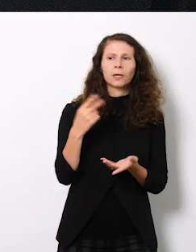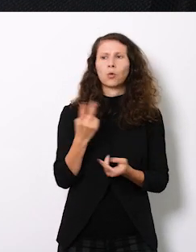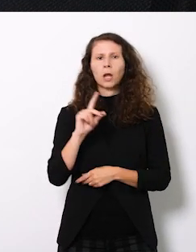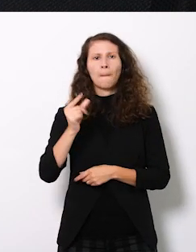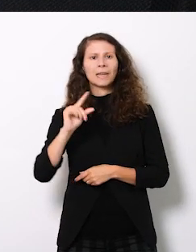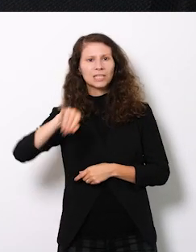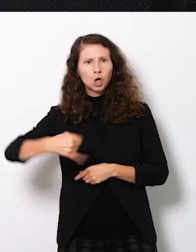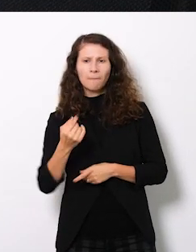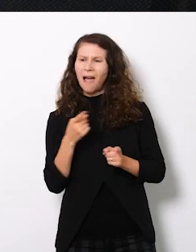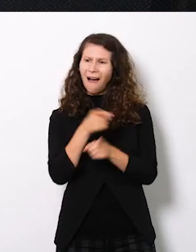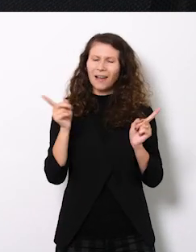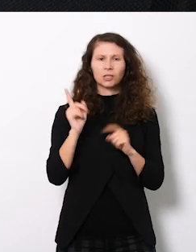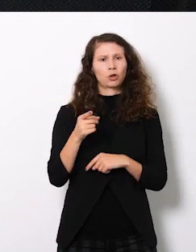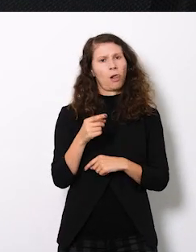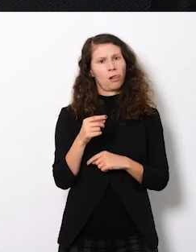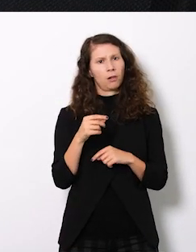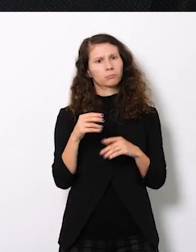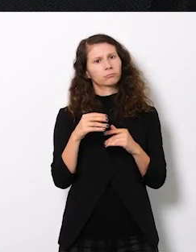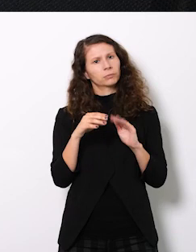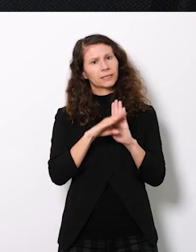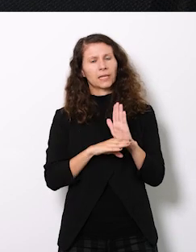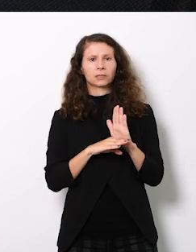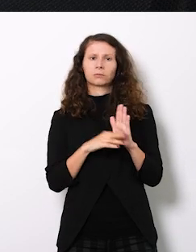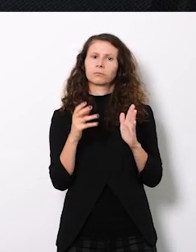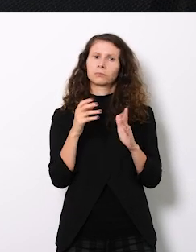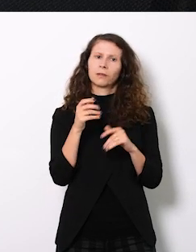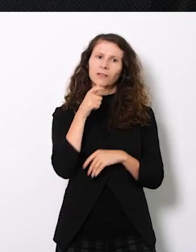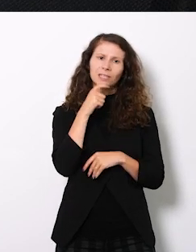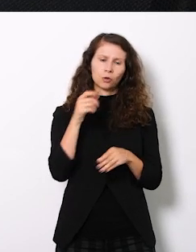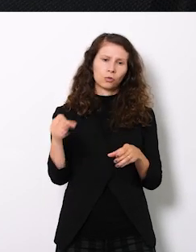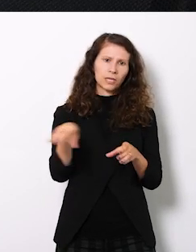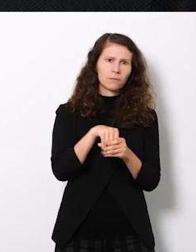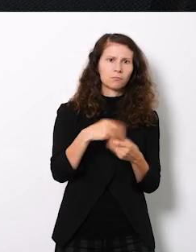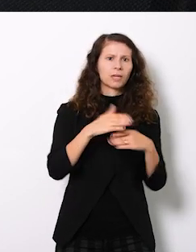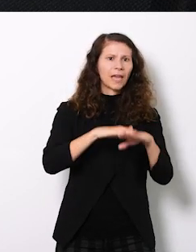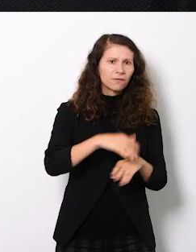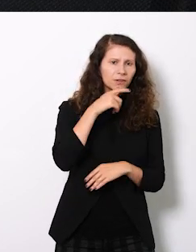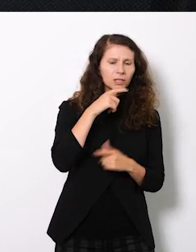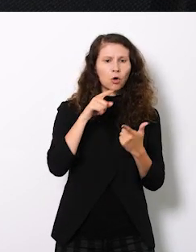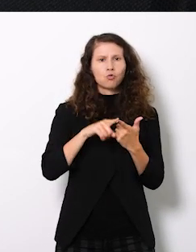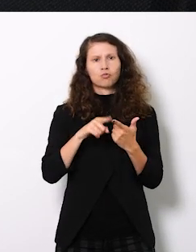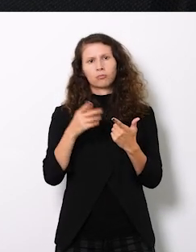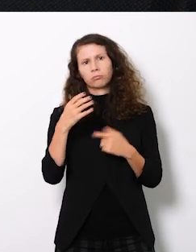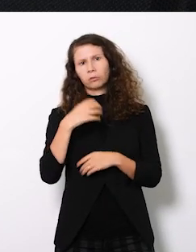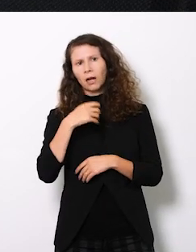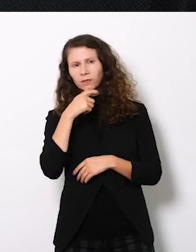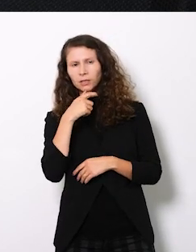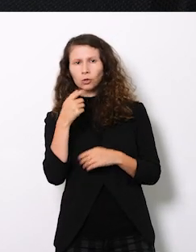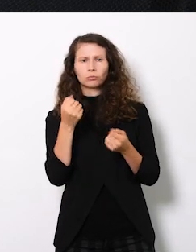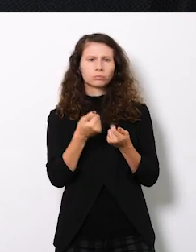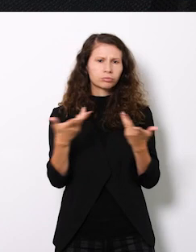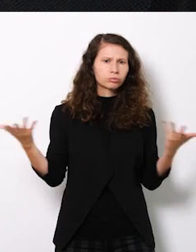gesetzliche Rentenversicherungssystem, die Arbeitslosenversicherung und die Unfallversicherung und so weiter einbezogen sind. Selbstständige,